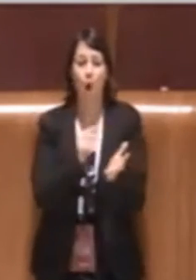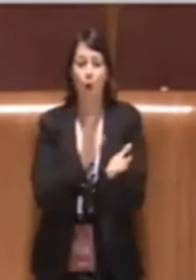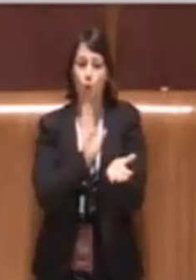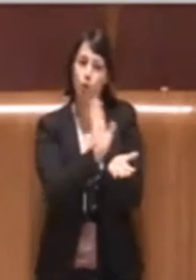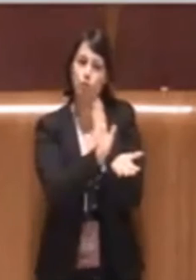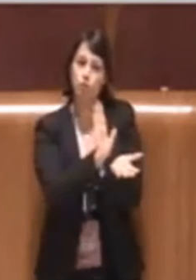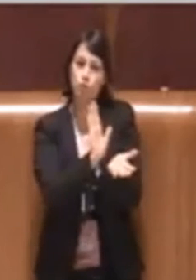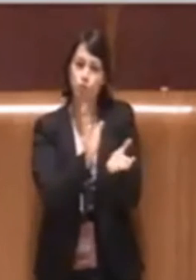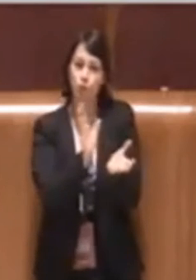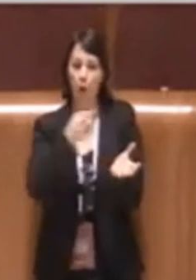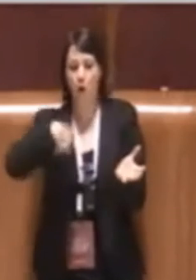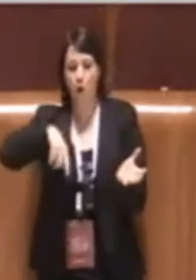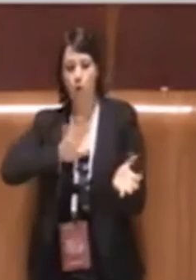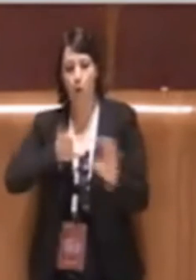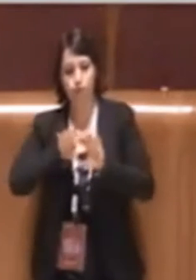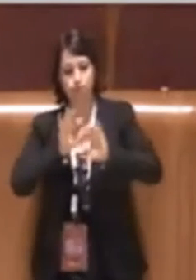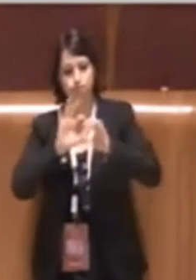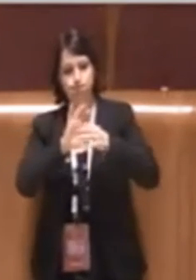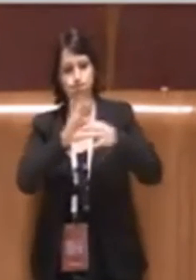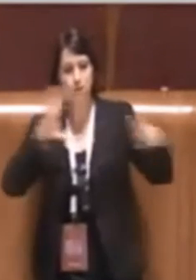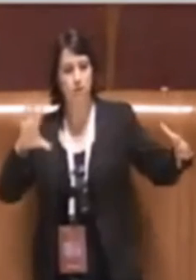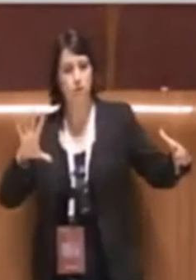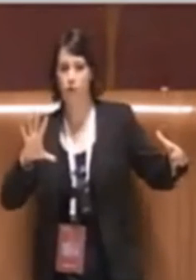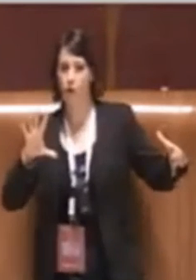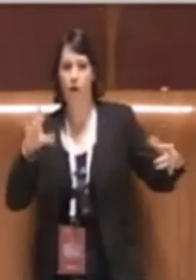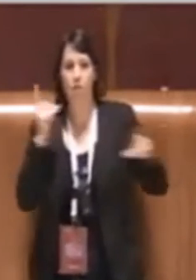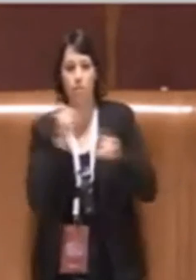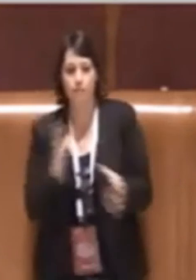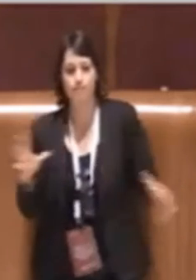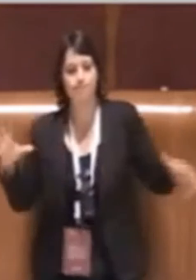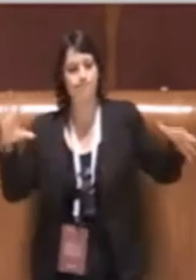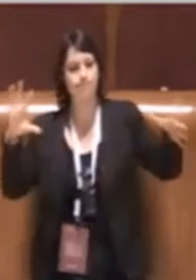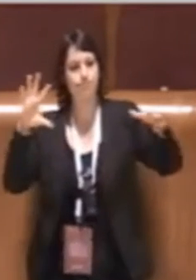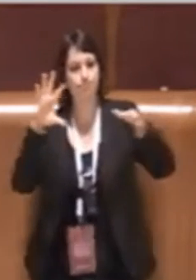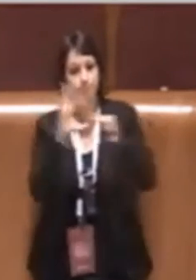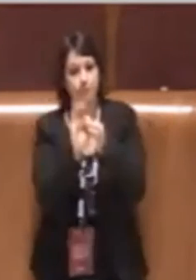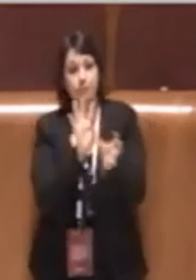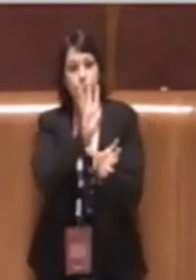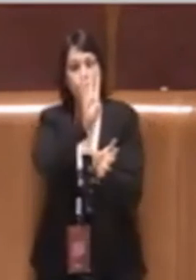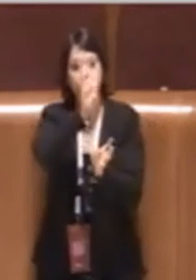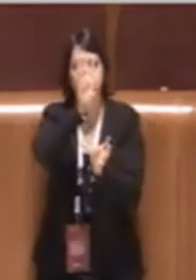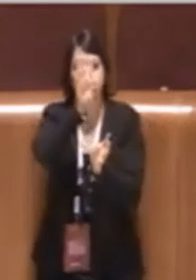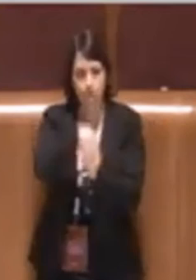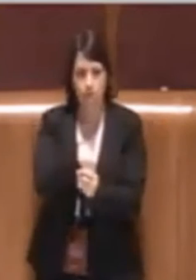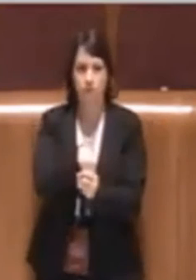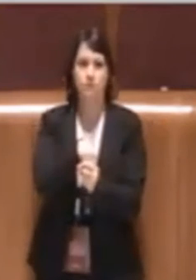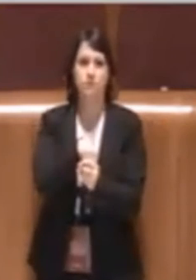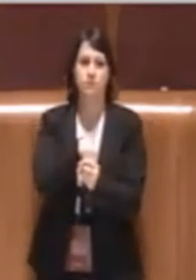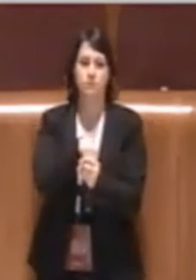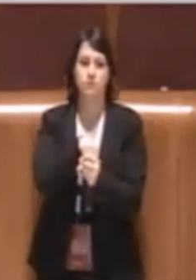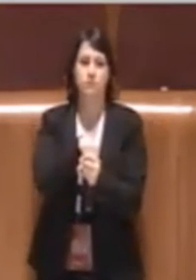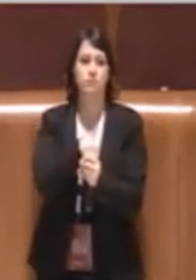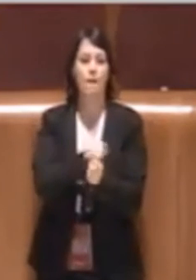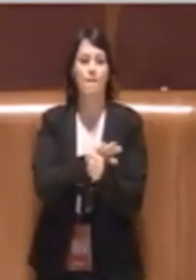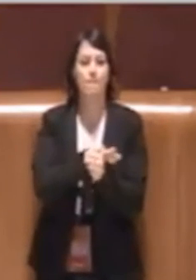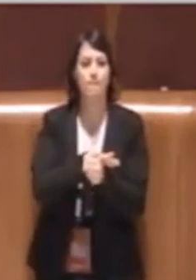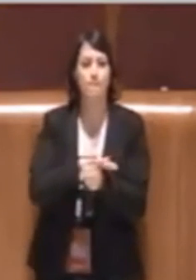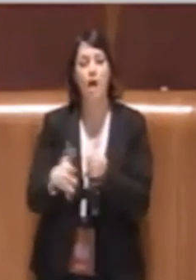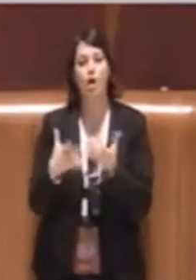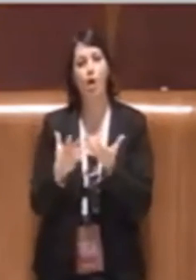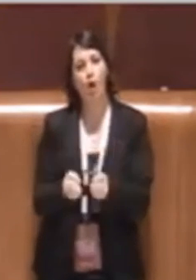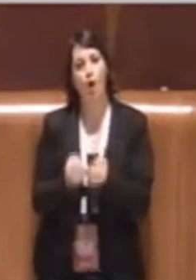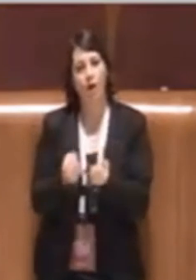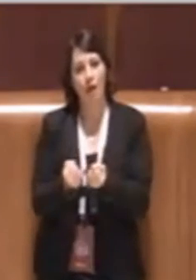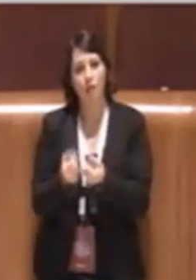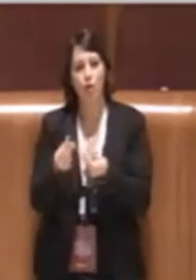e non inseriti in un'ottica di sistema ma va inglobata appieno e in maniera concreta in tutte le iniziative